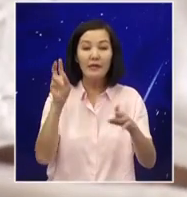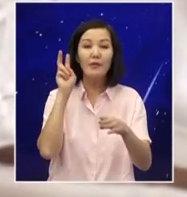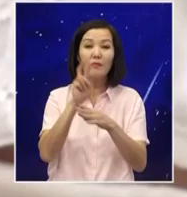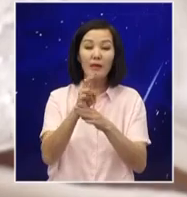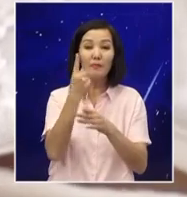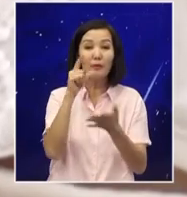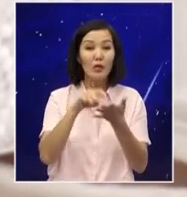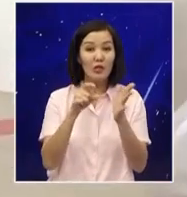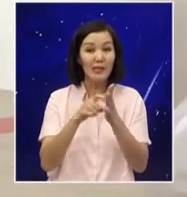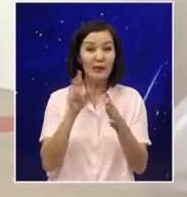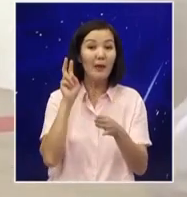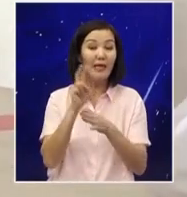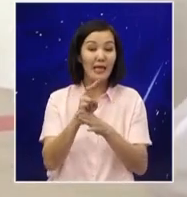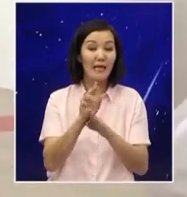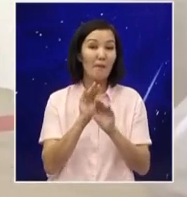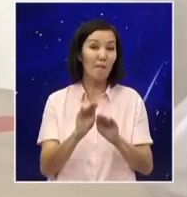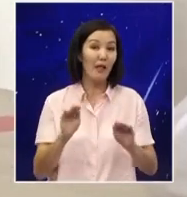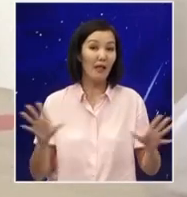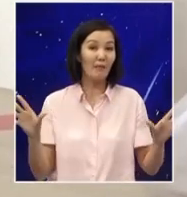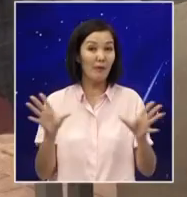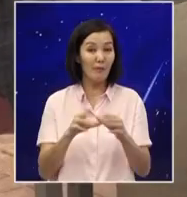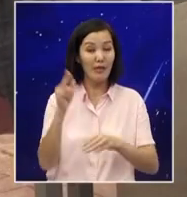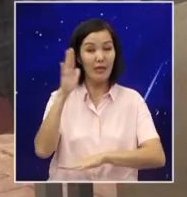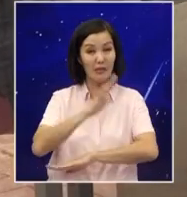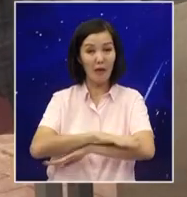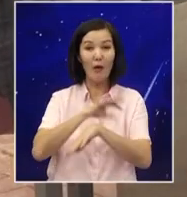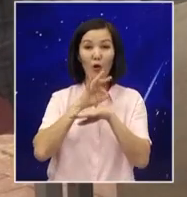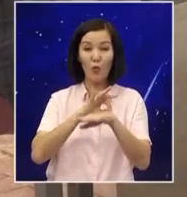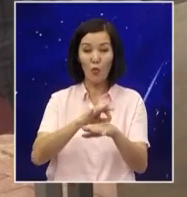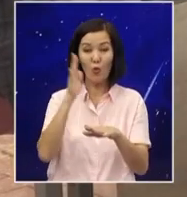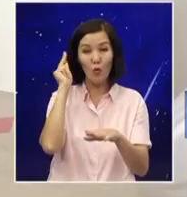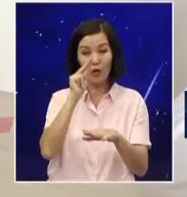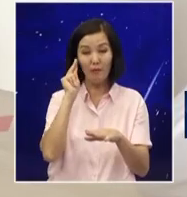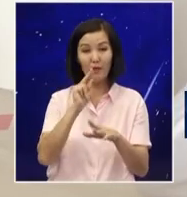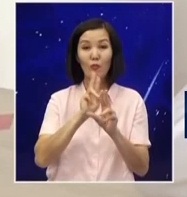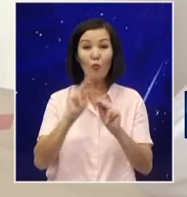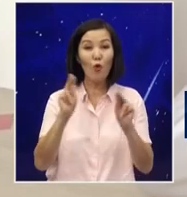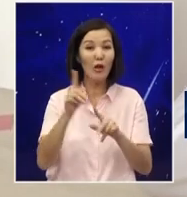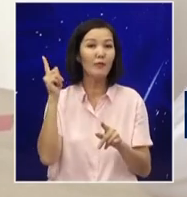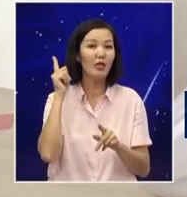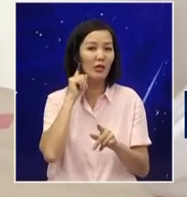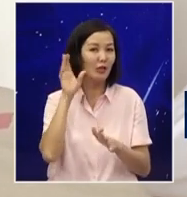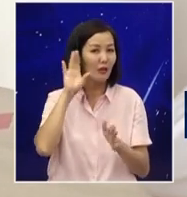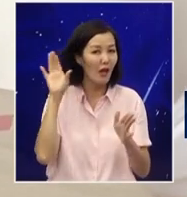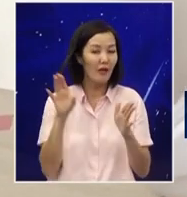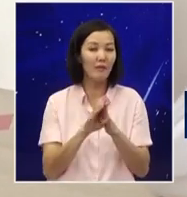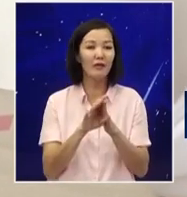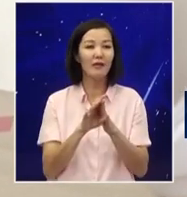сыныпқа келдім. Балалармен бірге сабақ оқимын. Апайды тыңдап,